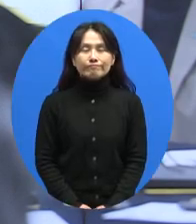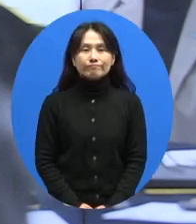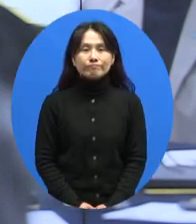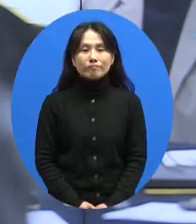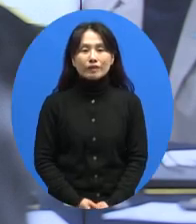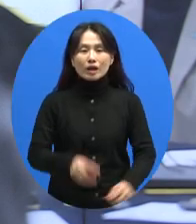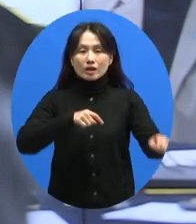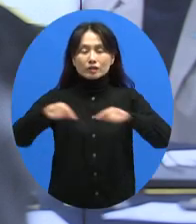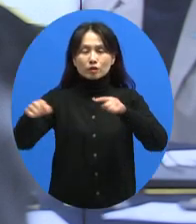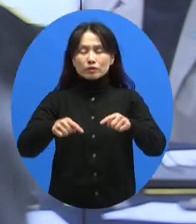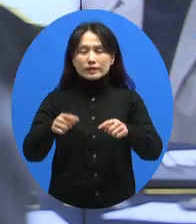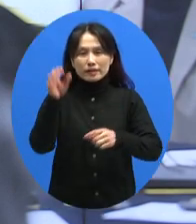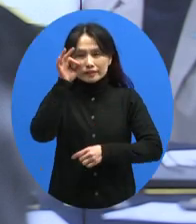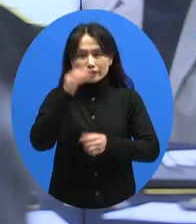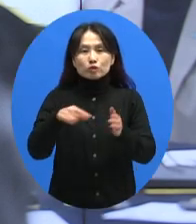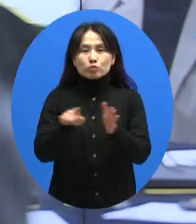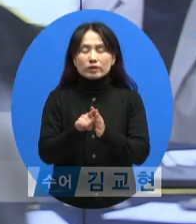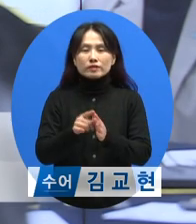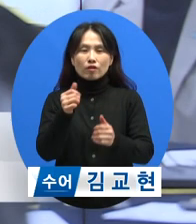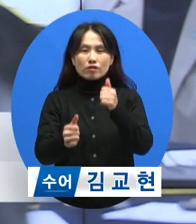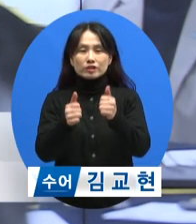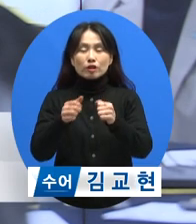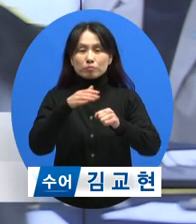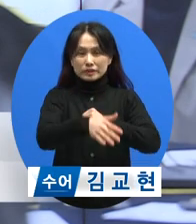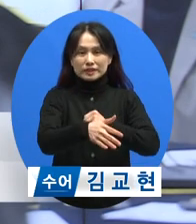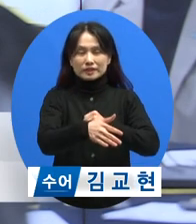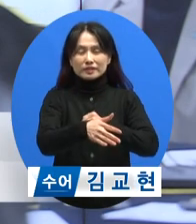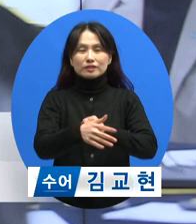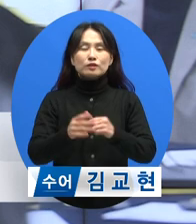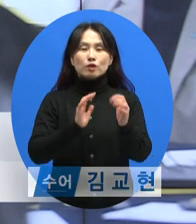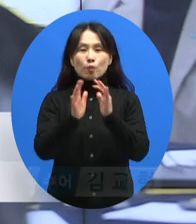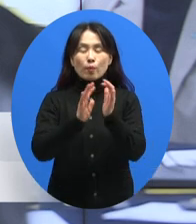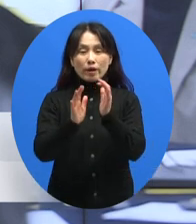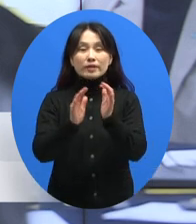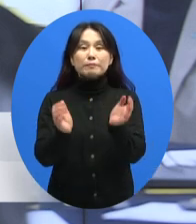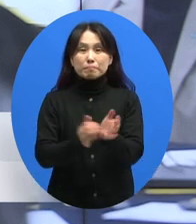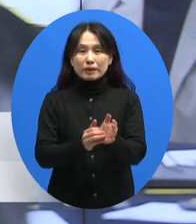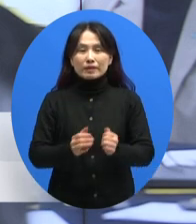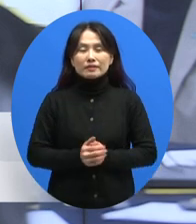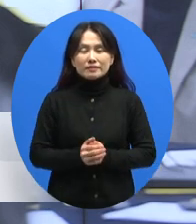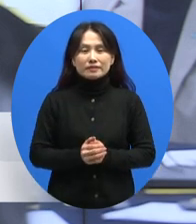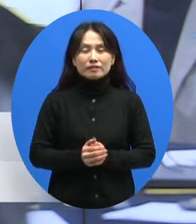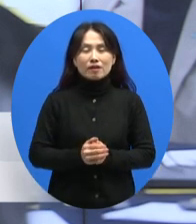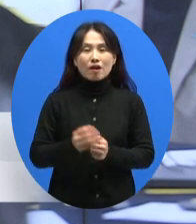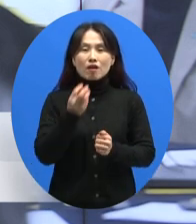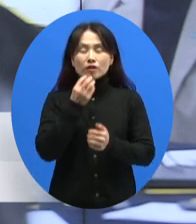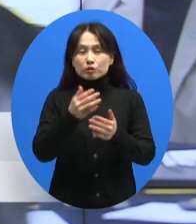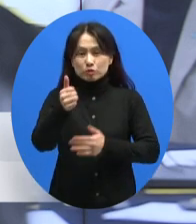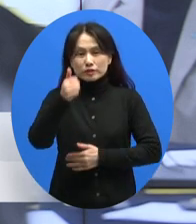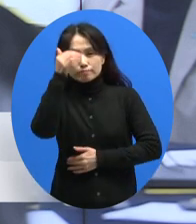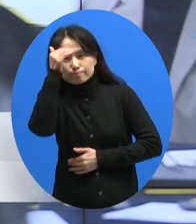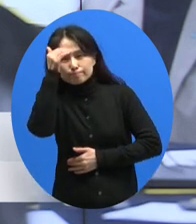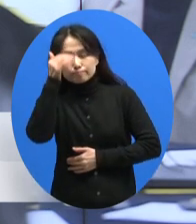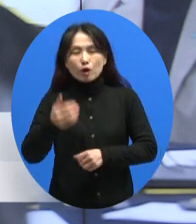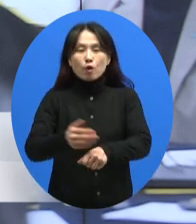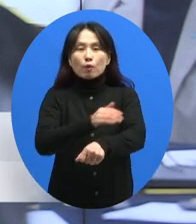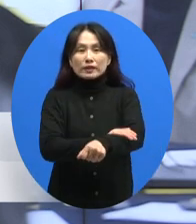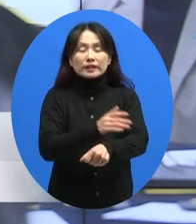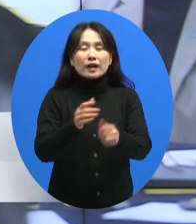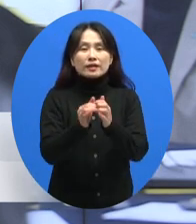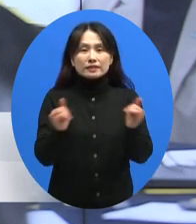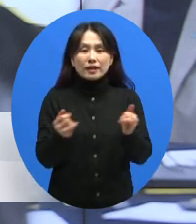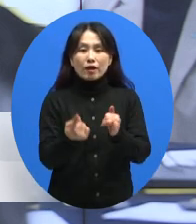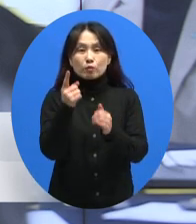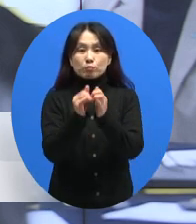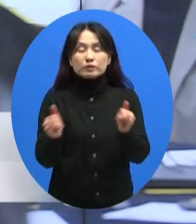경기도가 정책 발굴을 위해 오디션 형식의 공무원들 워크숍을 열었습니다. 지사는 청중이고 경기도 과장급 간부가 전부 모여